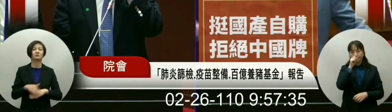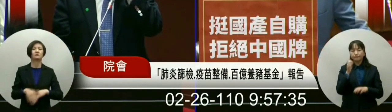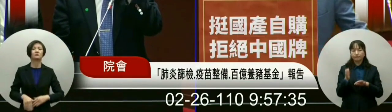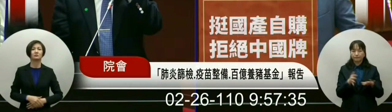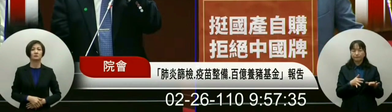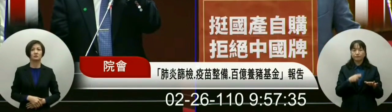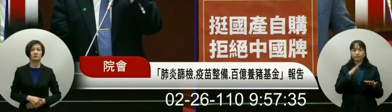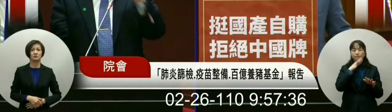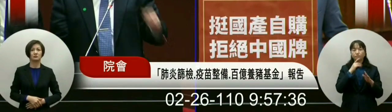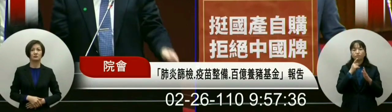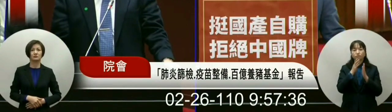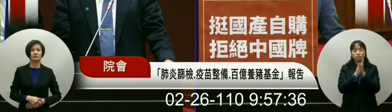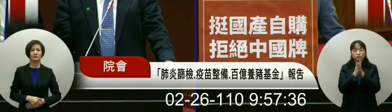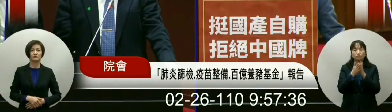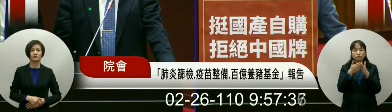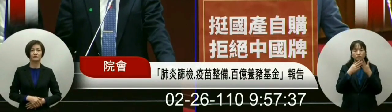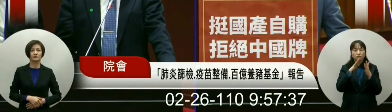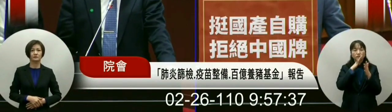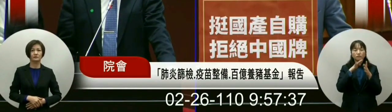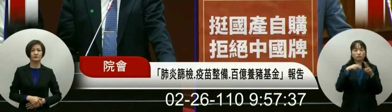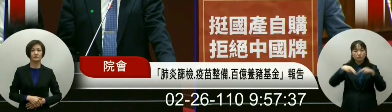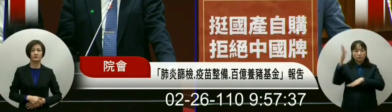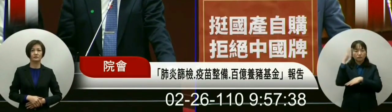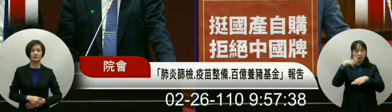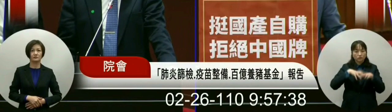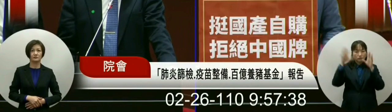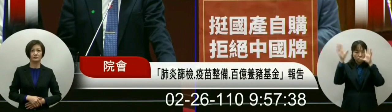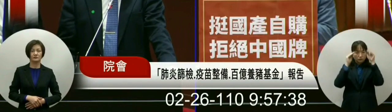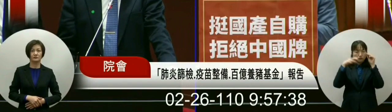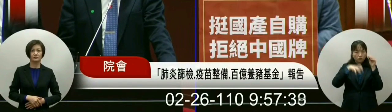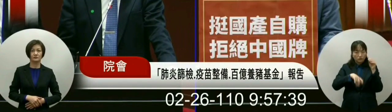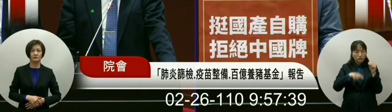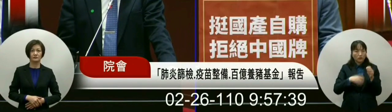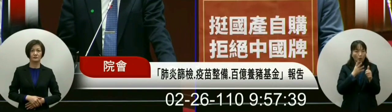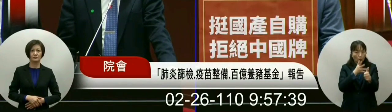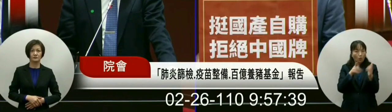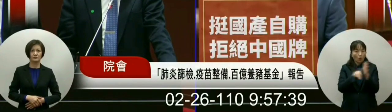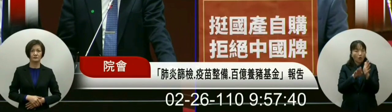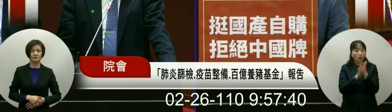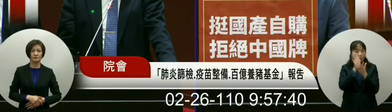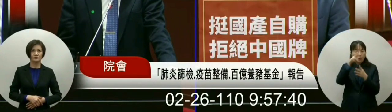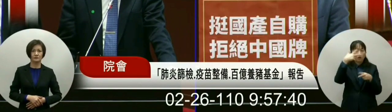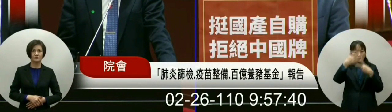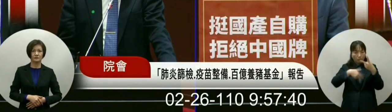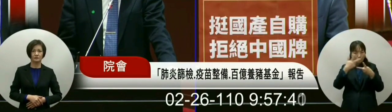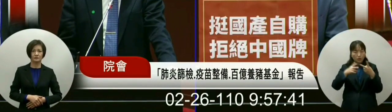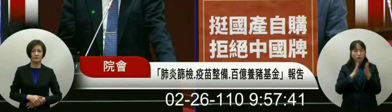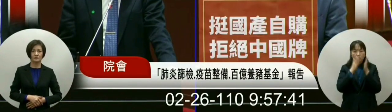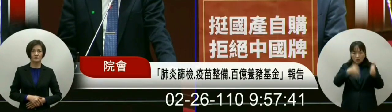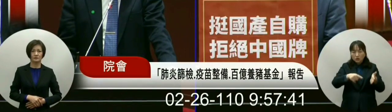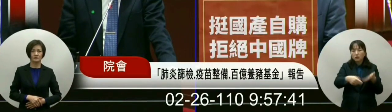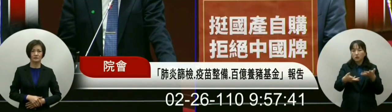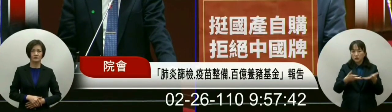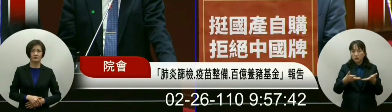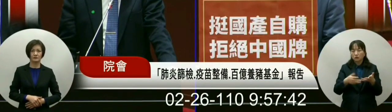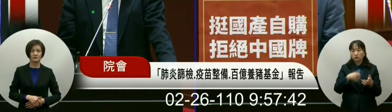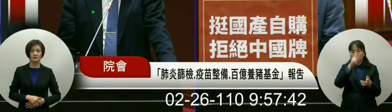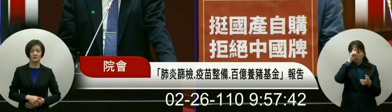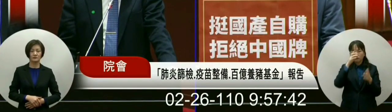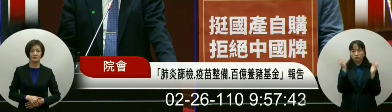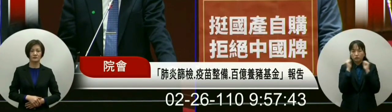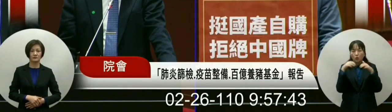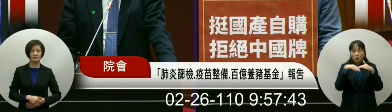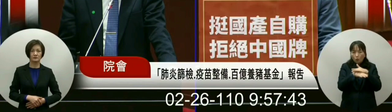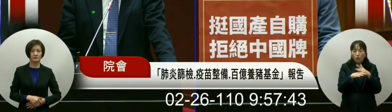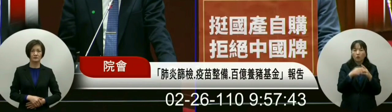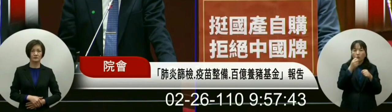我具体要求啦，行政院主统处吼，伫即道的这个咨询了两礼拜之内，啊，咱针对这件。冷链系